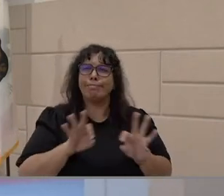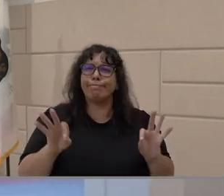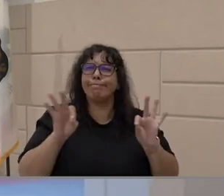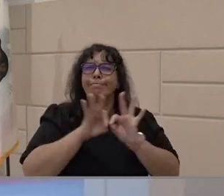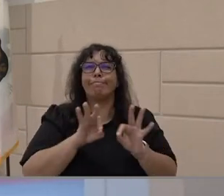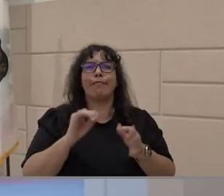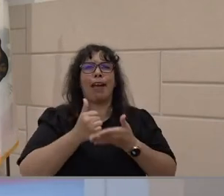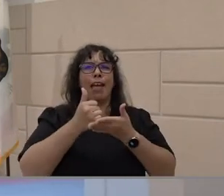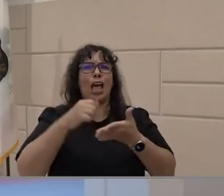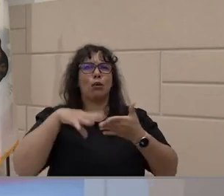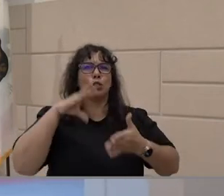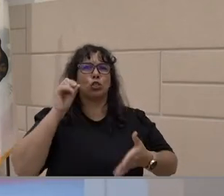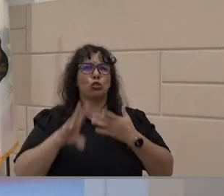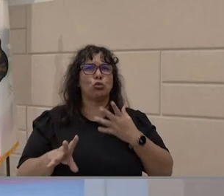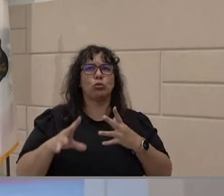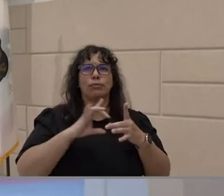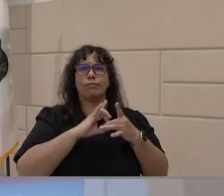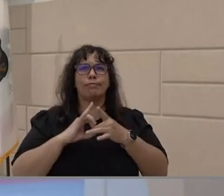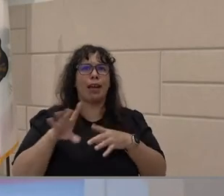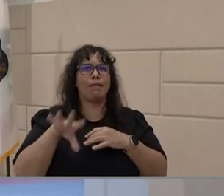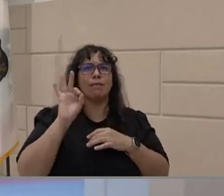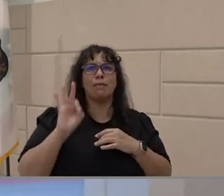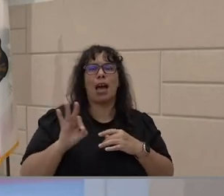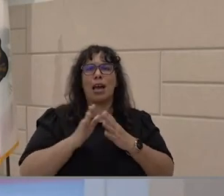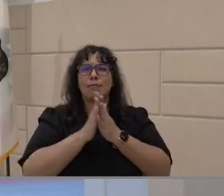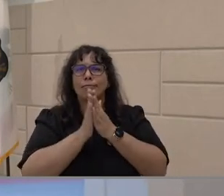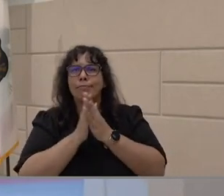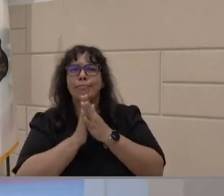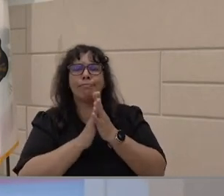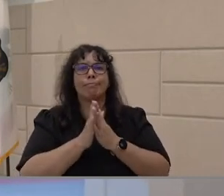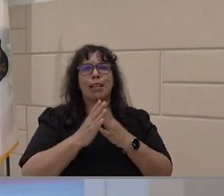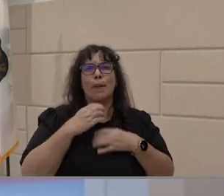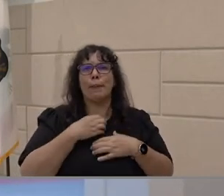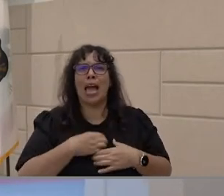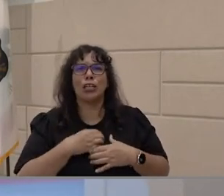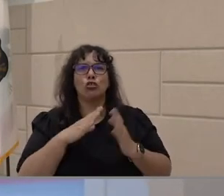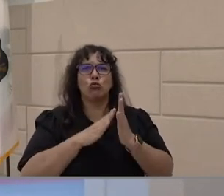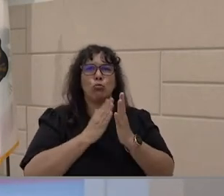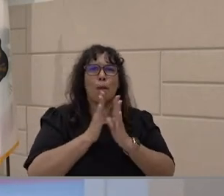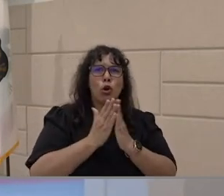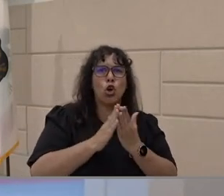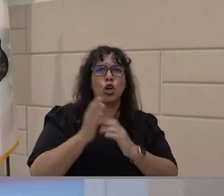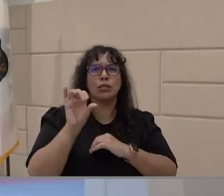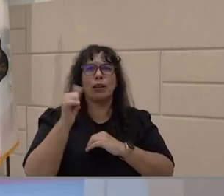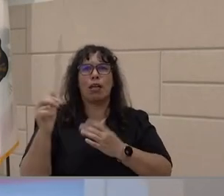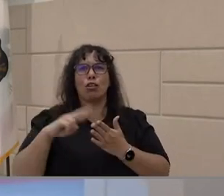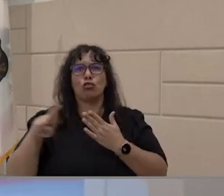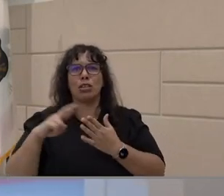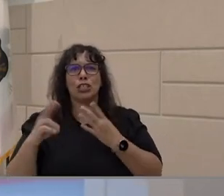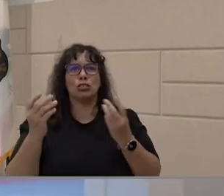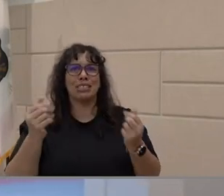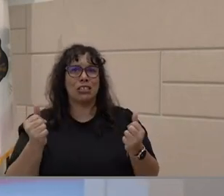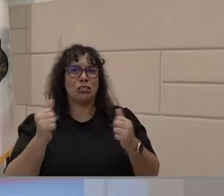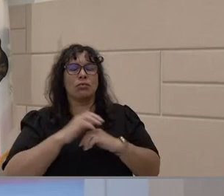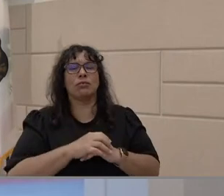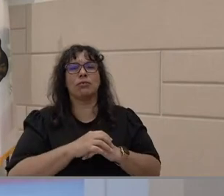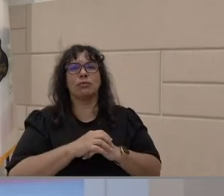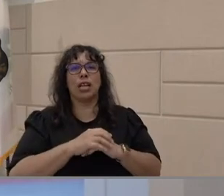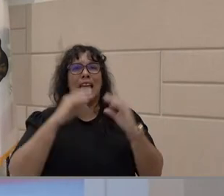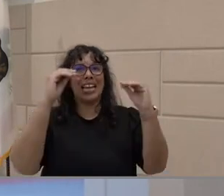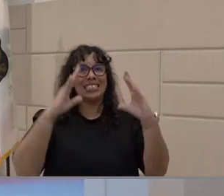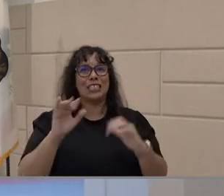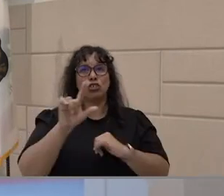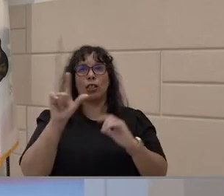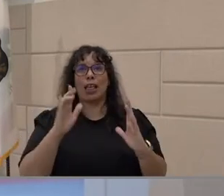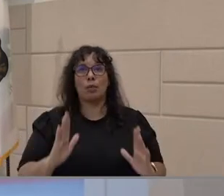ដែលធ្វើការតាមបណ្ណាល័យដើម្បីជួយសិស្សដើម្បីឲ្យគេទាមទទួលយកនៅអ្វីដែលគេច